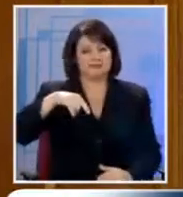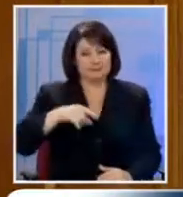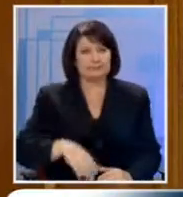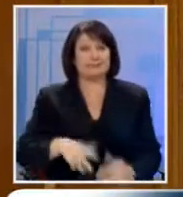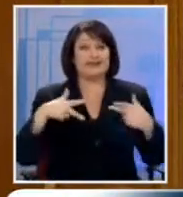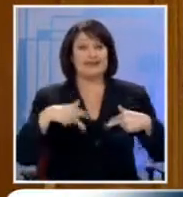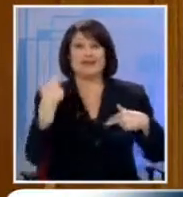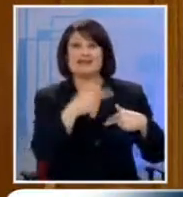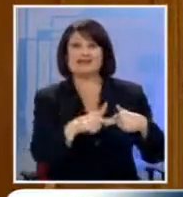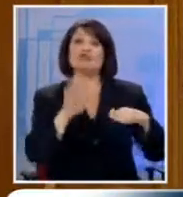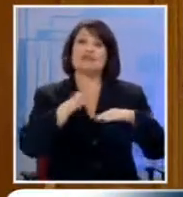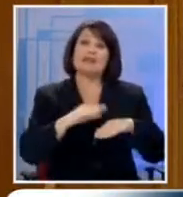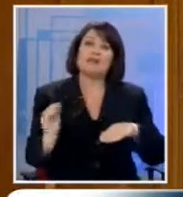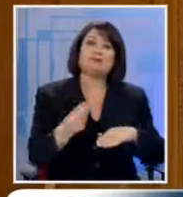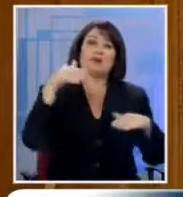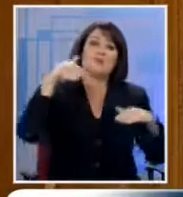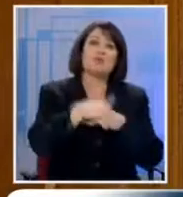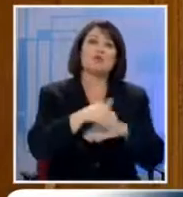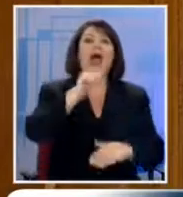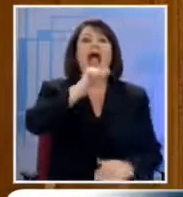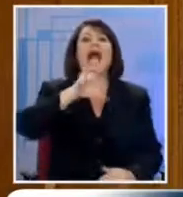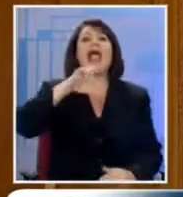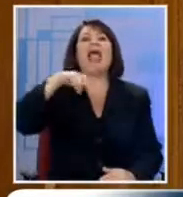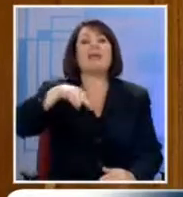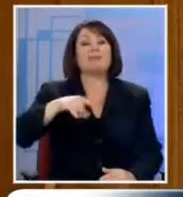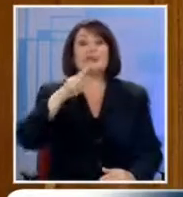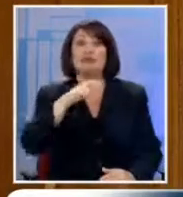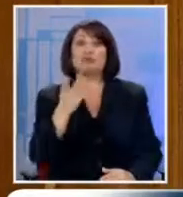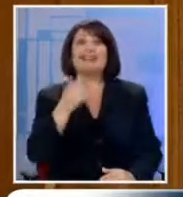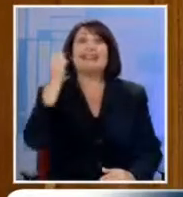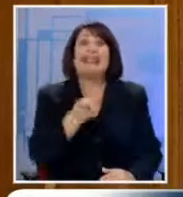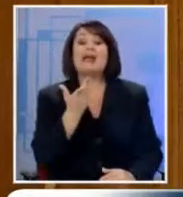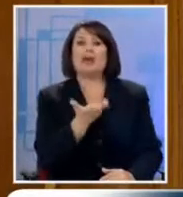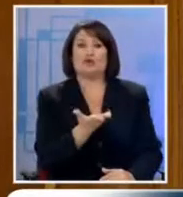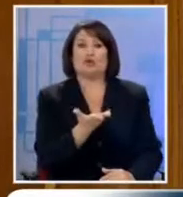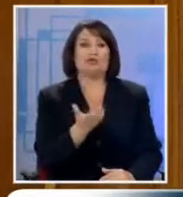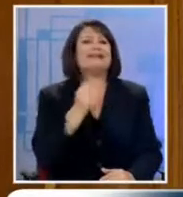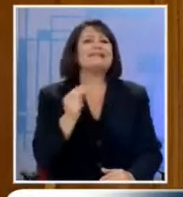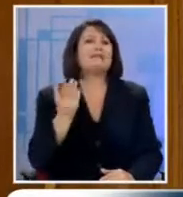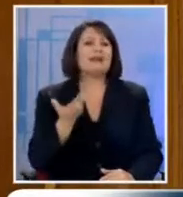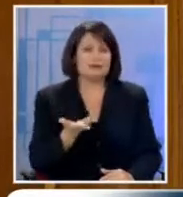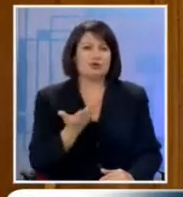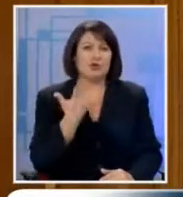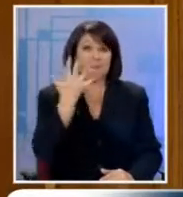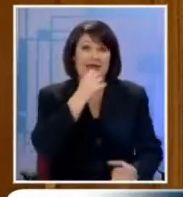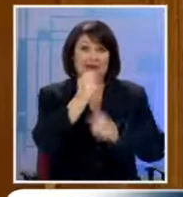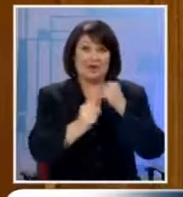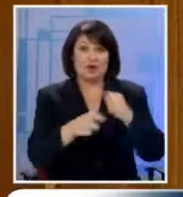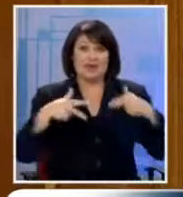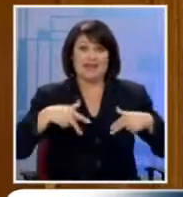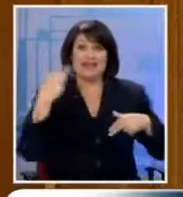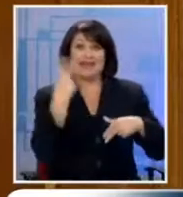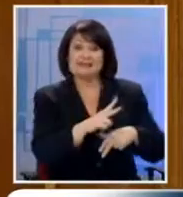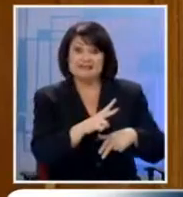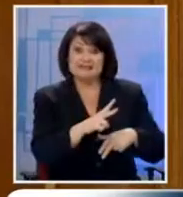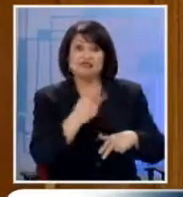σας προκάλεσαν αθρηστική πτώση του ΑΕΠ 25%. Δηλαδή, 5 χρόνια κυβέρνησή σας